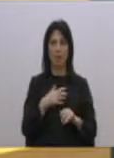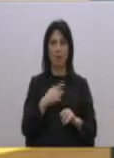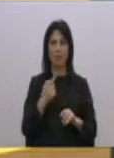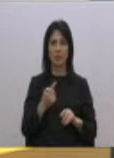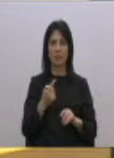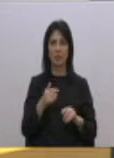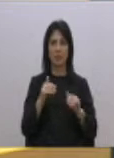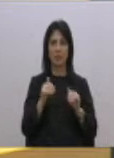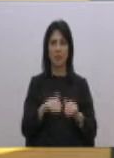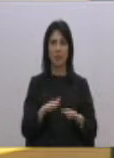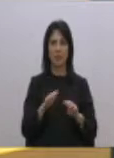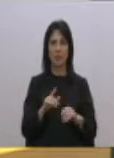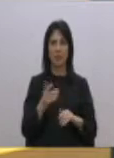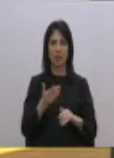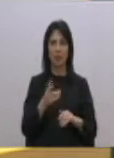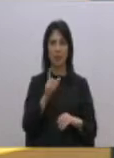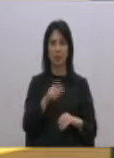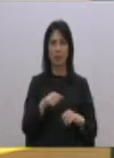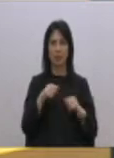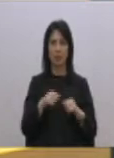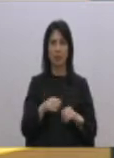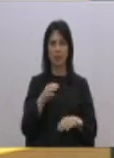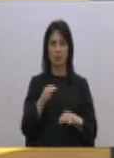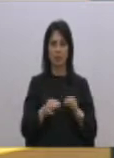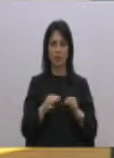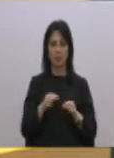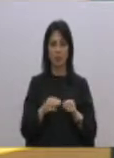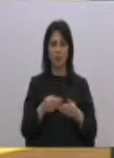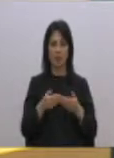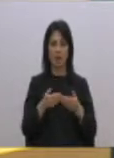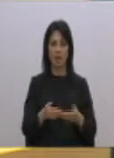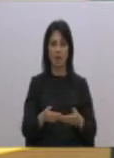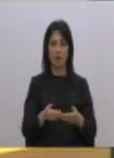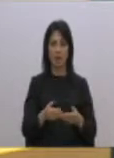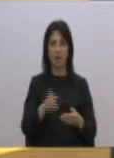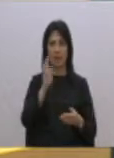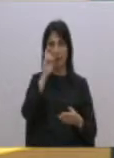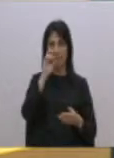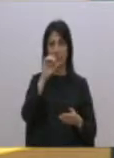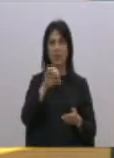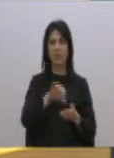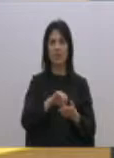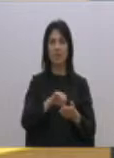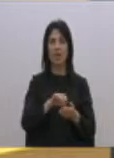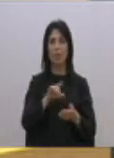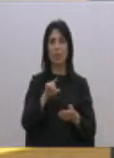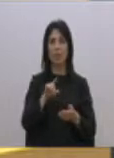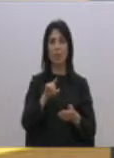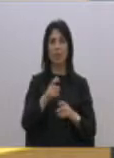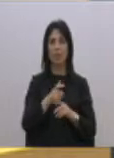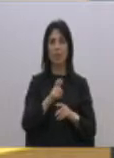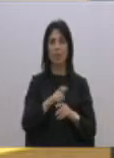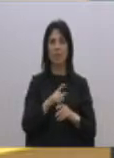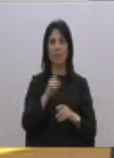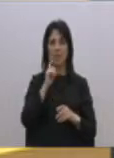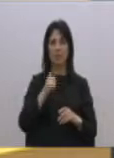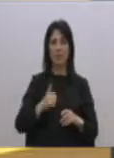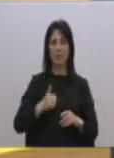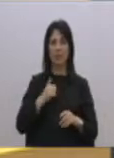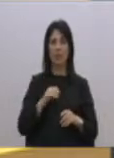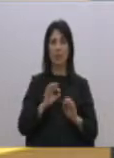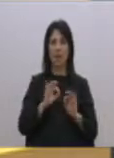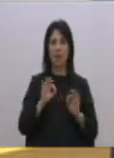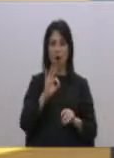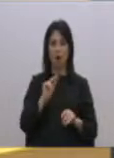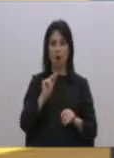მნიშვნელოვანი გადაწყვეტილება, რომელიც ადამიანის უფლებათა სასამართლომ გამოიტანა და ხელისუფლების წარმომადგენლები ძალიან სიამაყით ახსენებთ ხოლმე